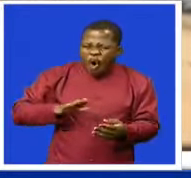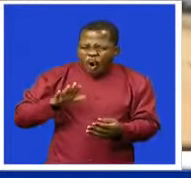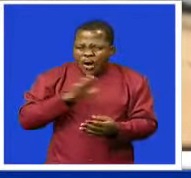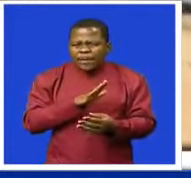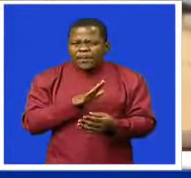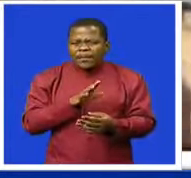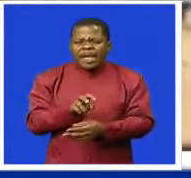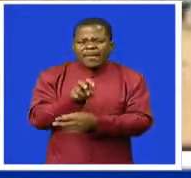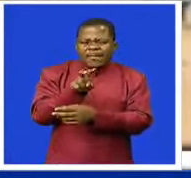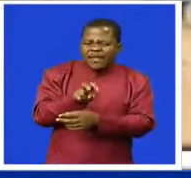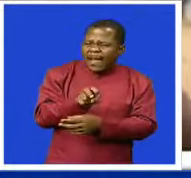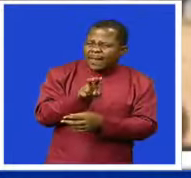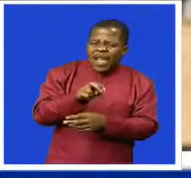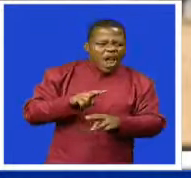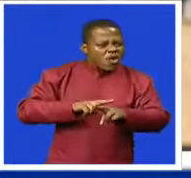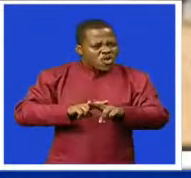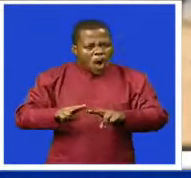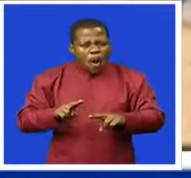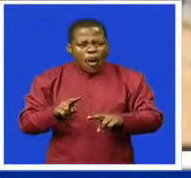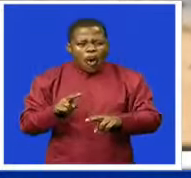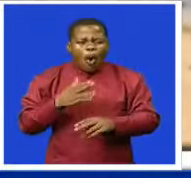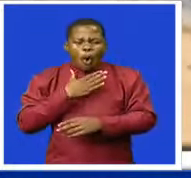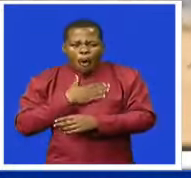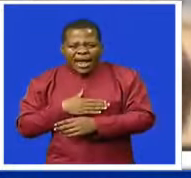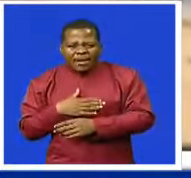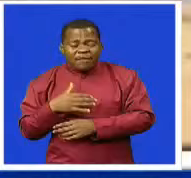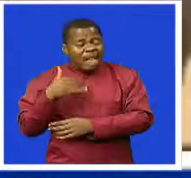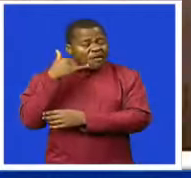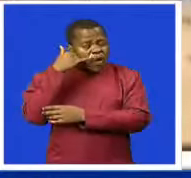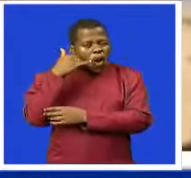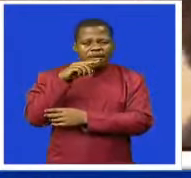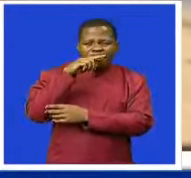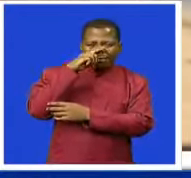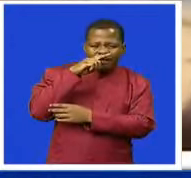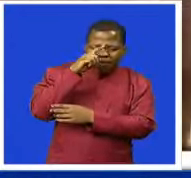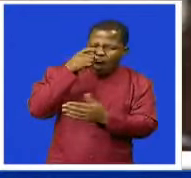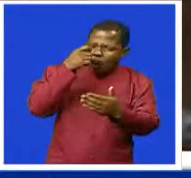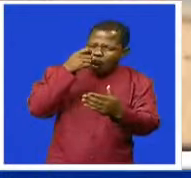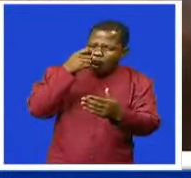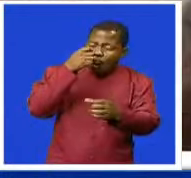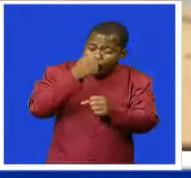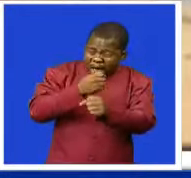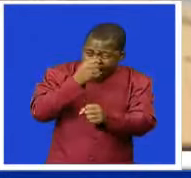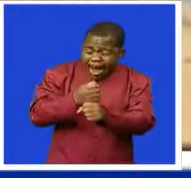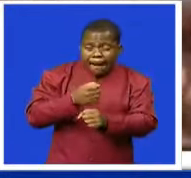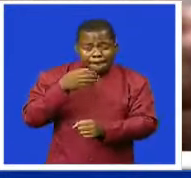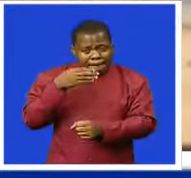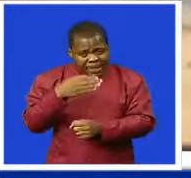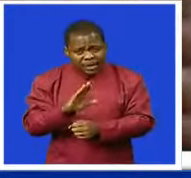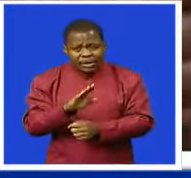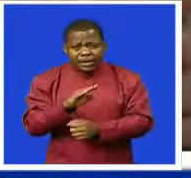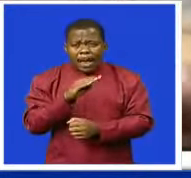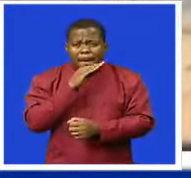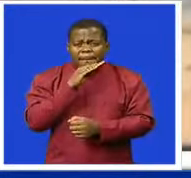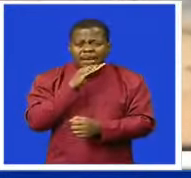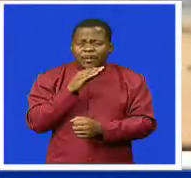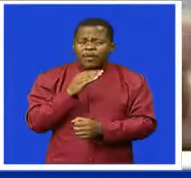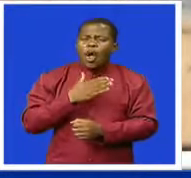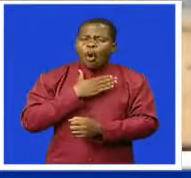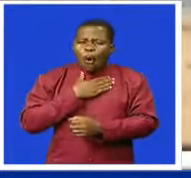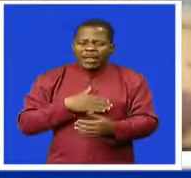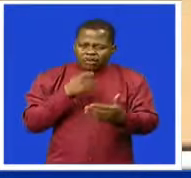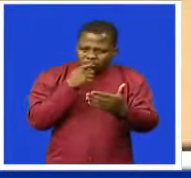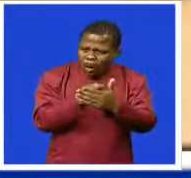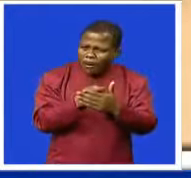icingo lokahle akahambe asebenze abe nemali yakhe noma ahambe aqele usebenza noma aqashwa phemane ngiphathi nokuthi khona ufuna ukuthenga uwe